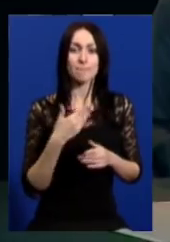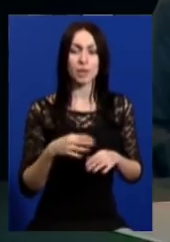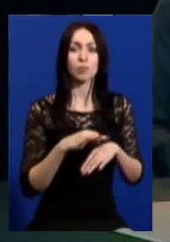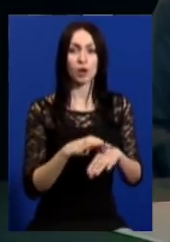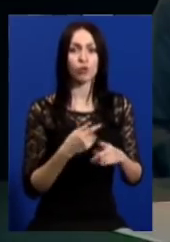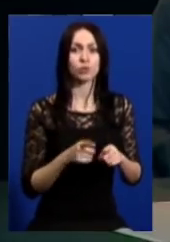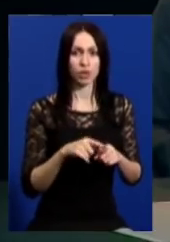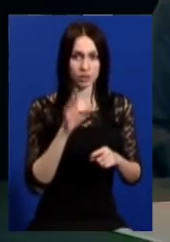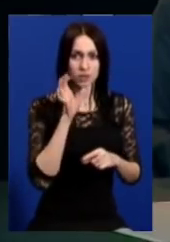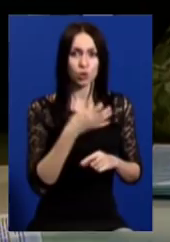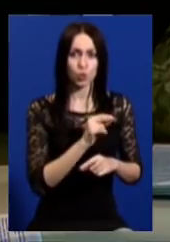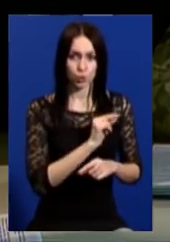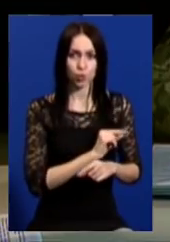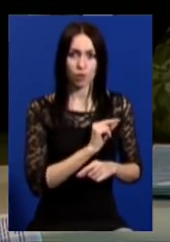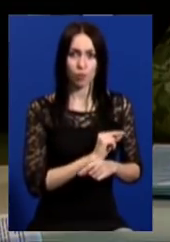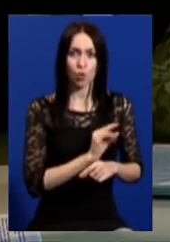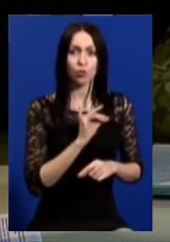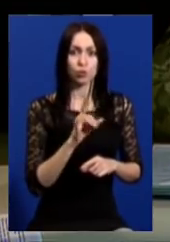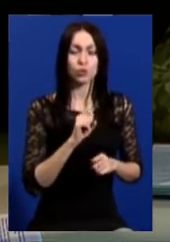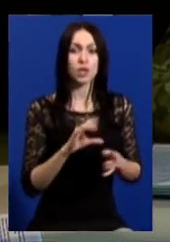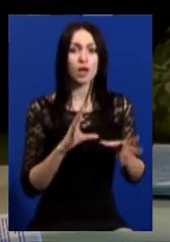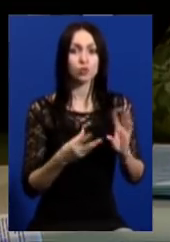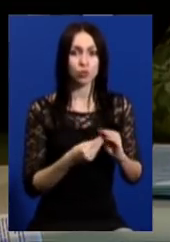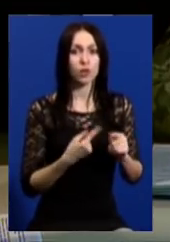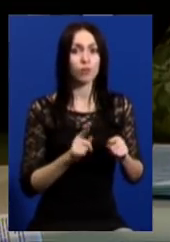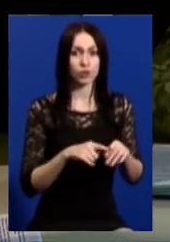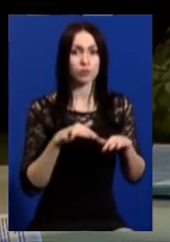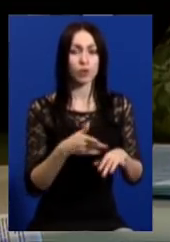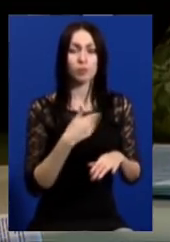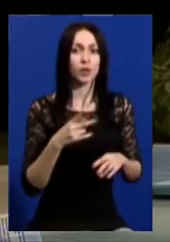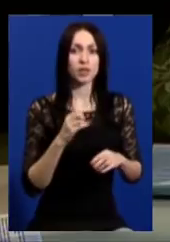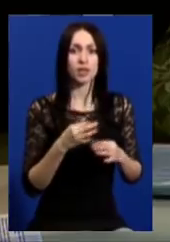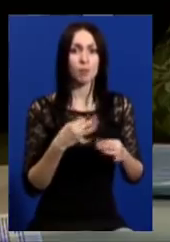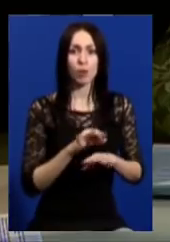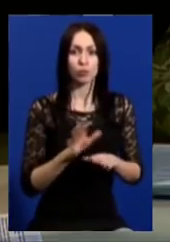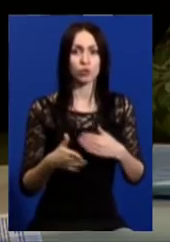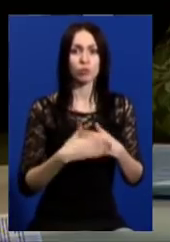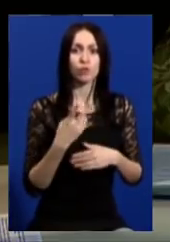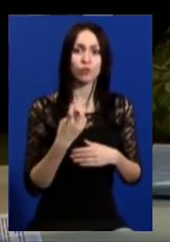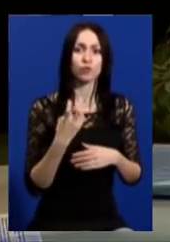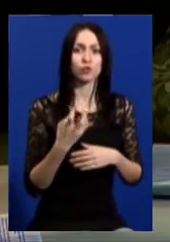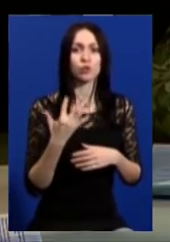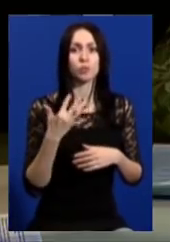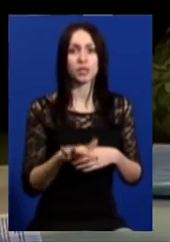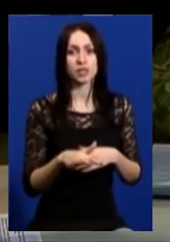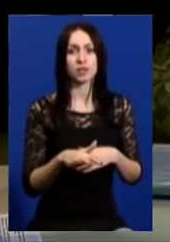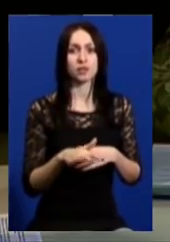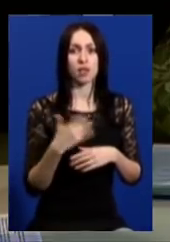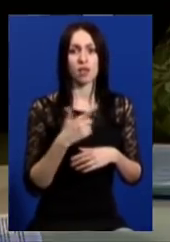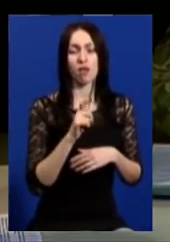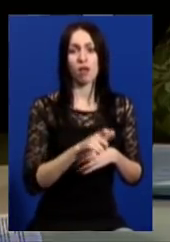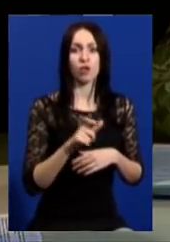таку досить серйозну роботу. І за результатами цих заходів ми пропускаємо близько 200-250